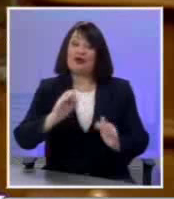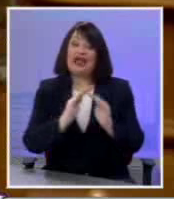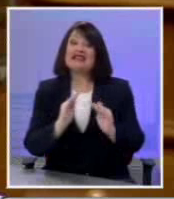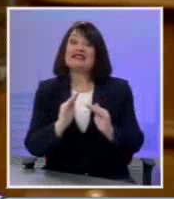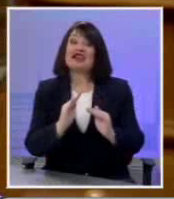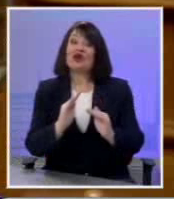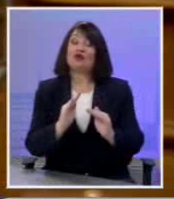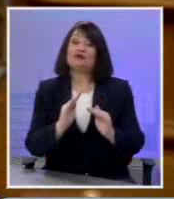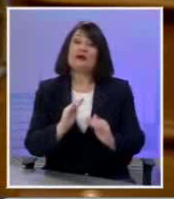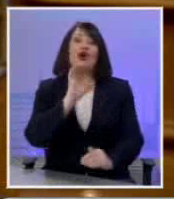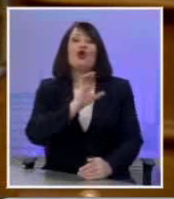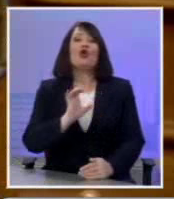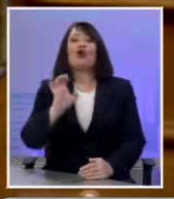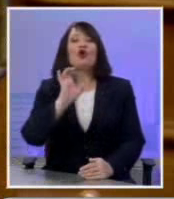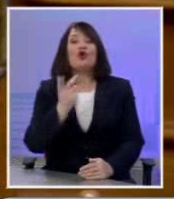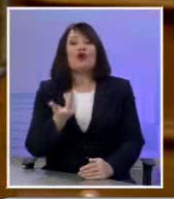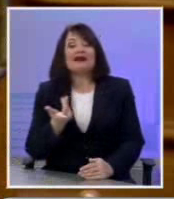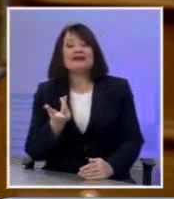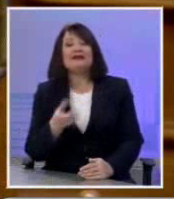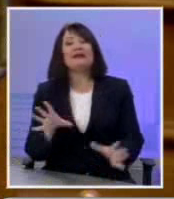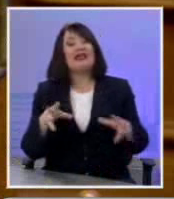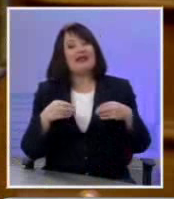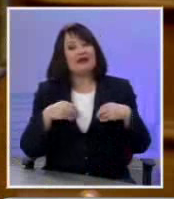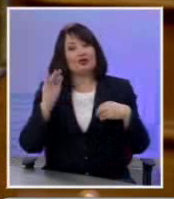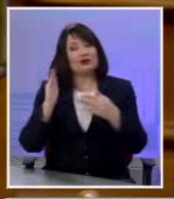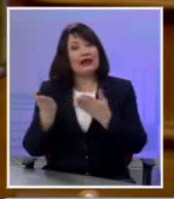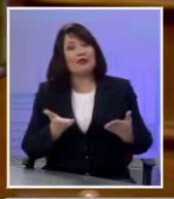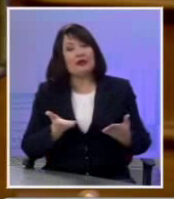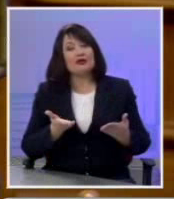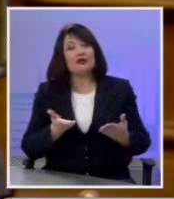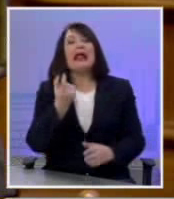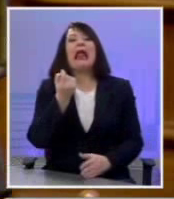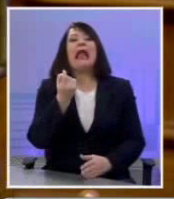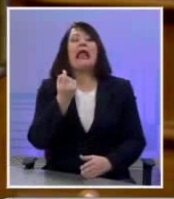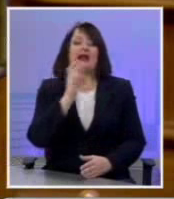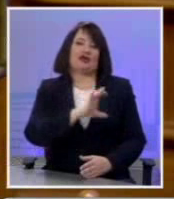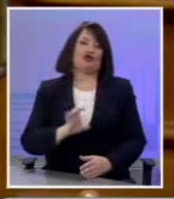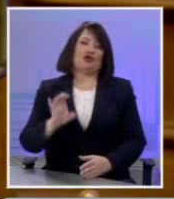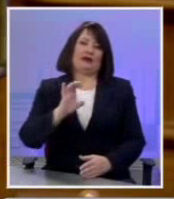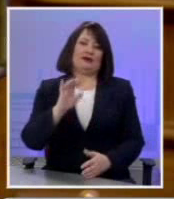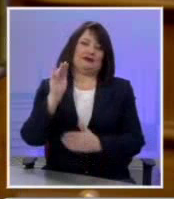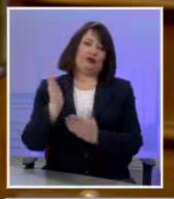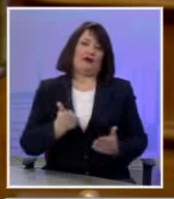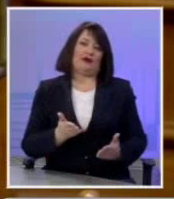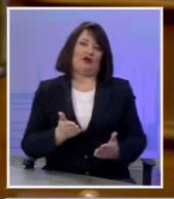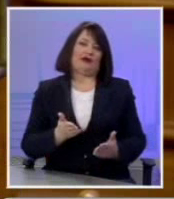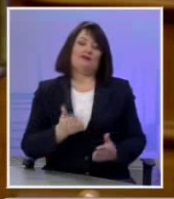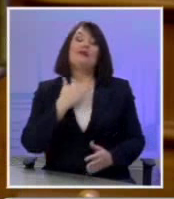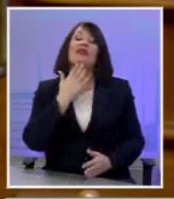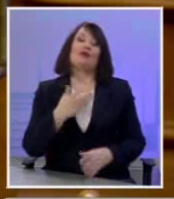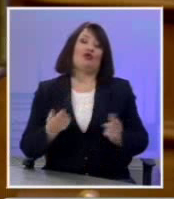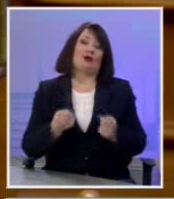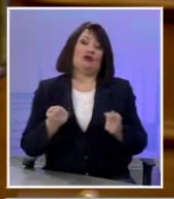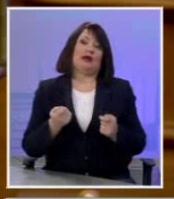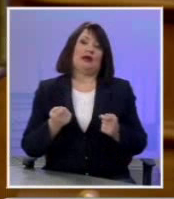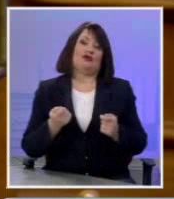οποίες έχουν μπει στη διαδικασία του relocation για να υποδεχθούν πρόσφυγες είναι πάρα πολύ λίγες και δεν μπορούν να ανταποκριθούν σε